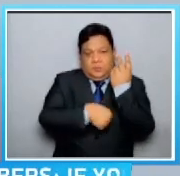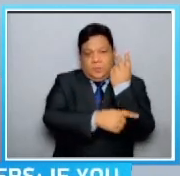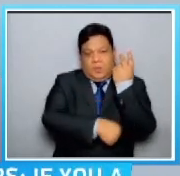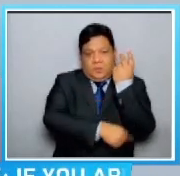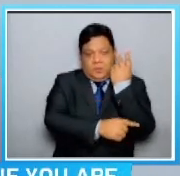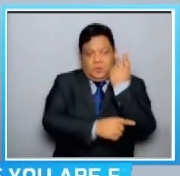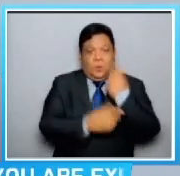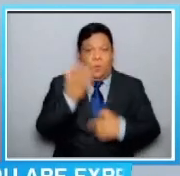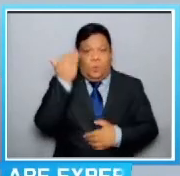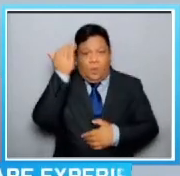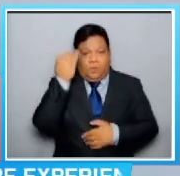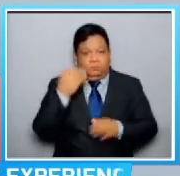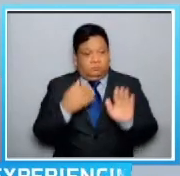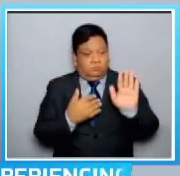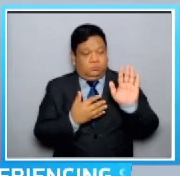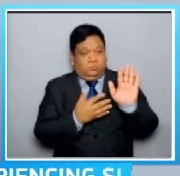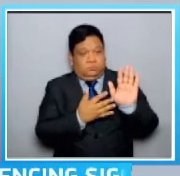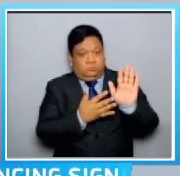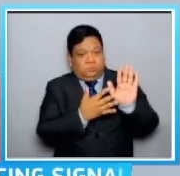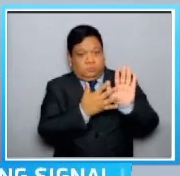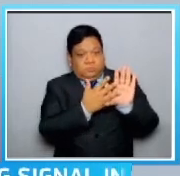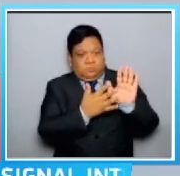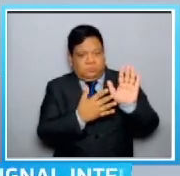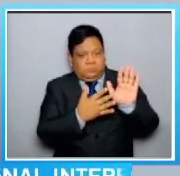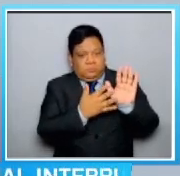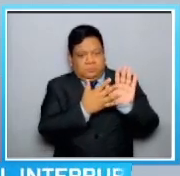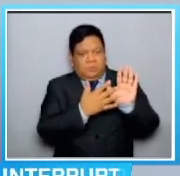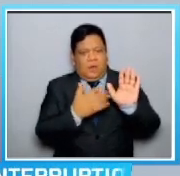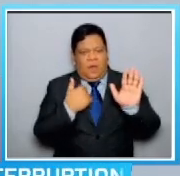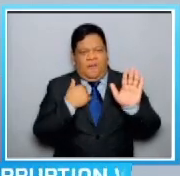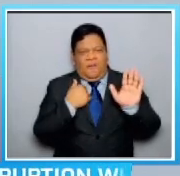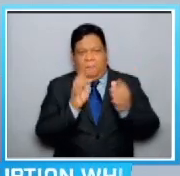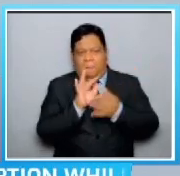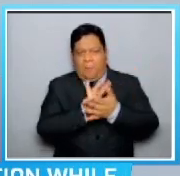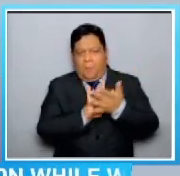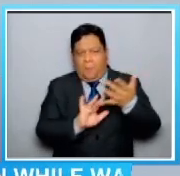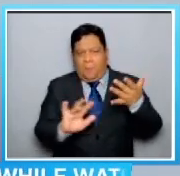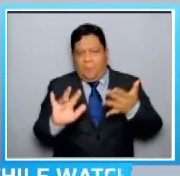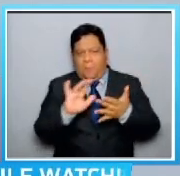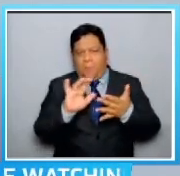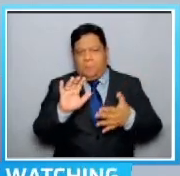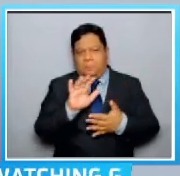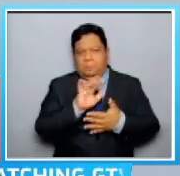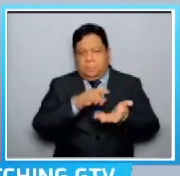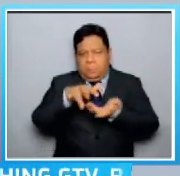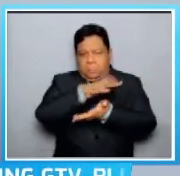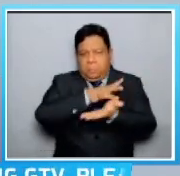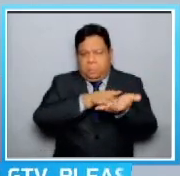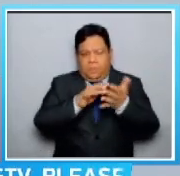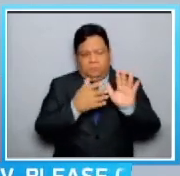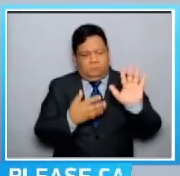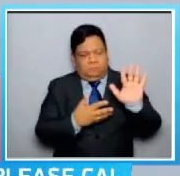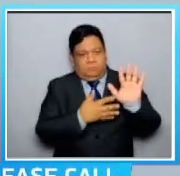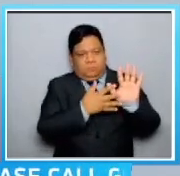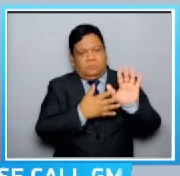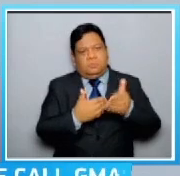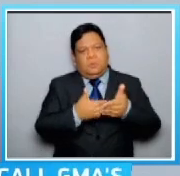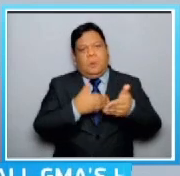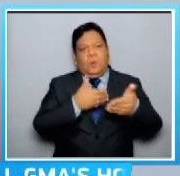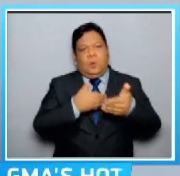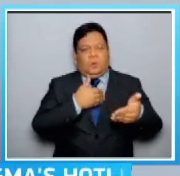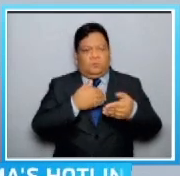mga medyo may makakapal na ulap. So mabuti na yung maaga natin ini-issuan sila ng mga